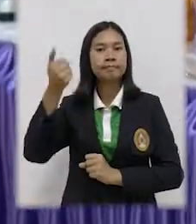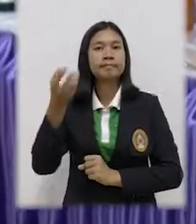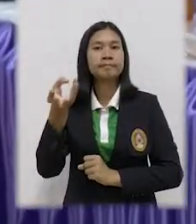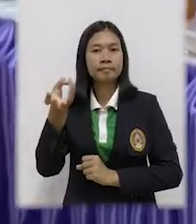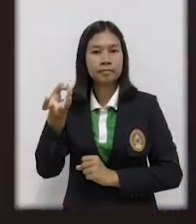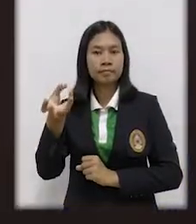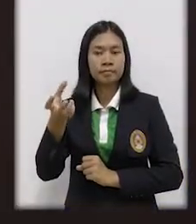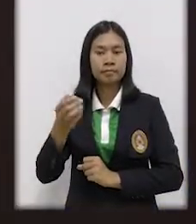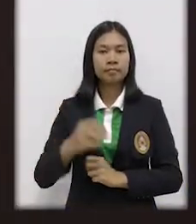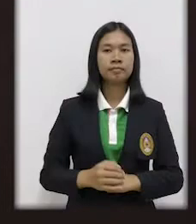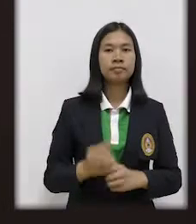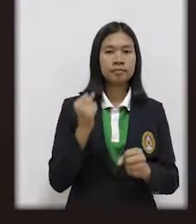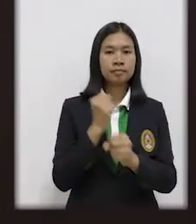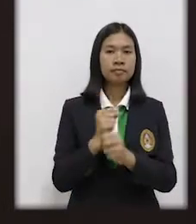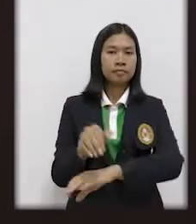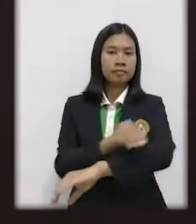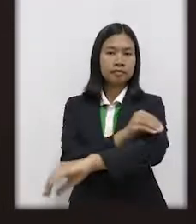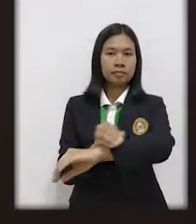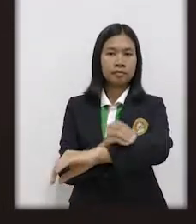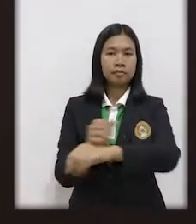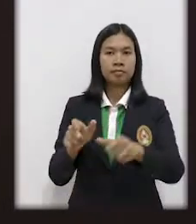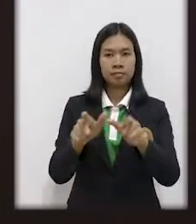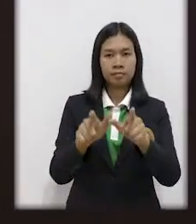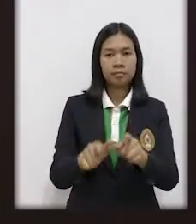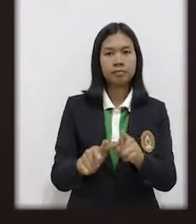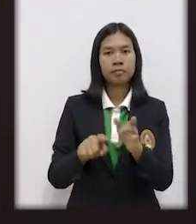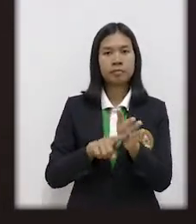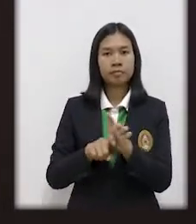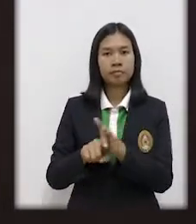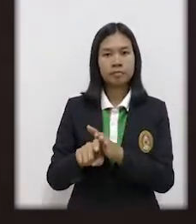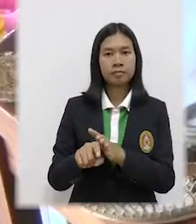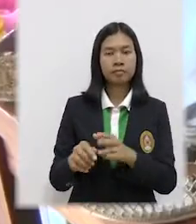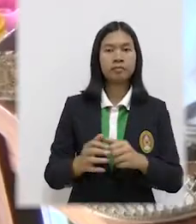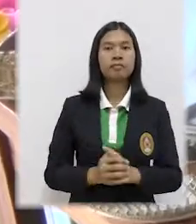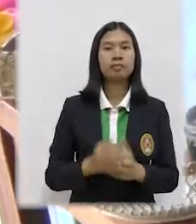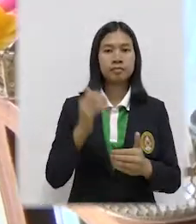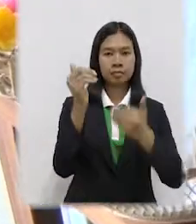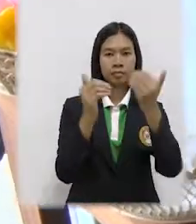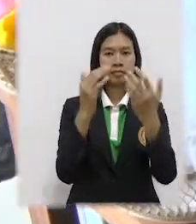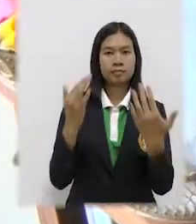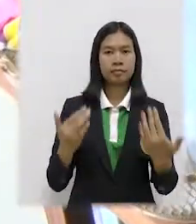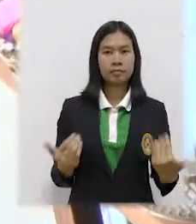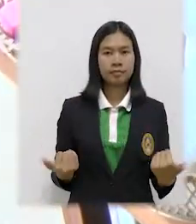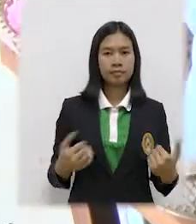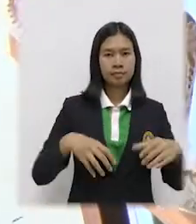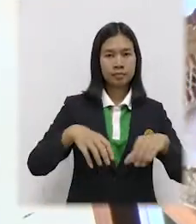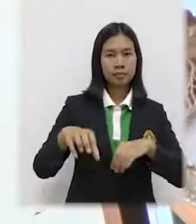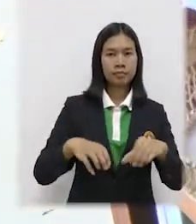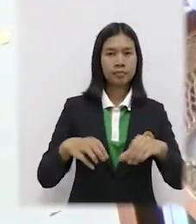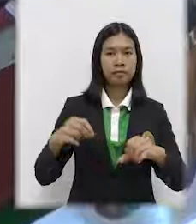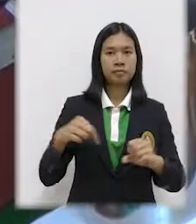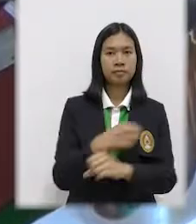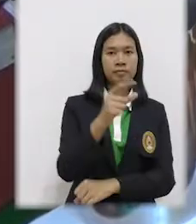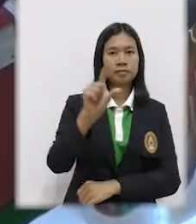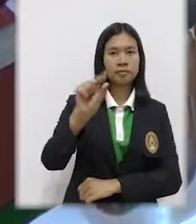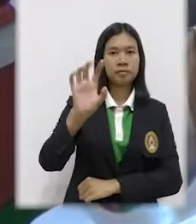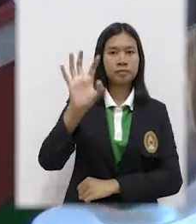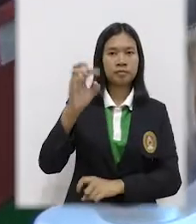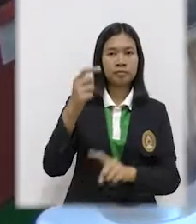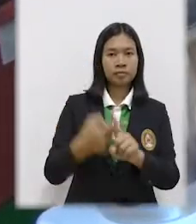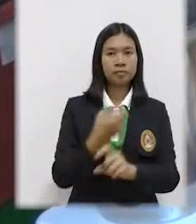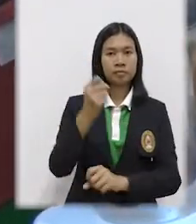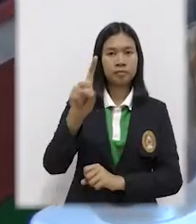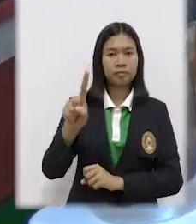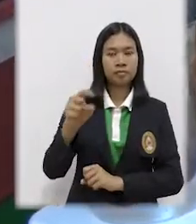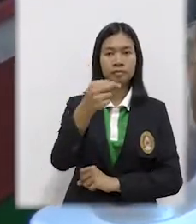ทำขนมโดนัทจากข้าวหางและการทำสบู่ลดแบคทีเรียโดยงานจัดแสดงนิทรรศการในครั้งนี้จัดให้มีขึ้นในระหว่